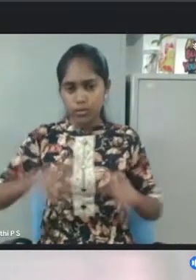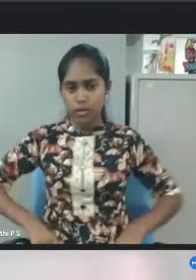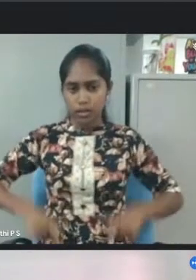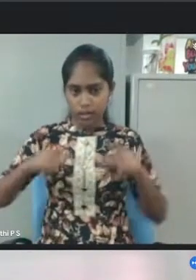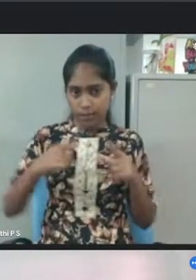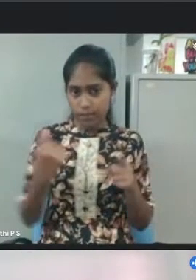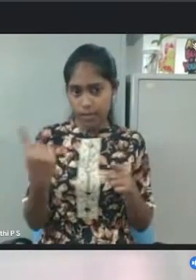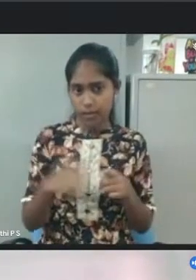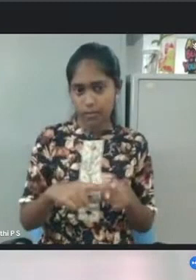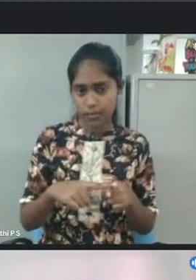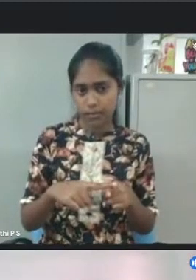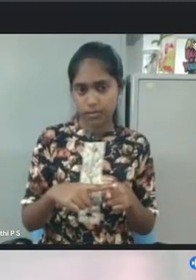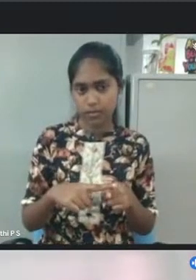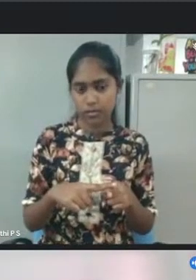ഉണ്ടാകുന്ന